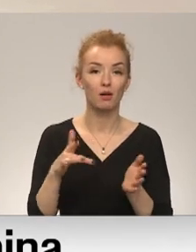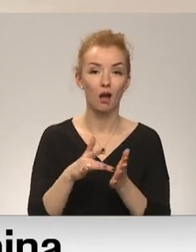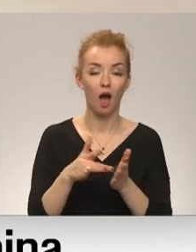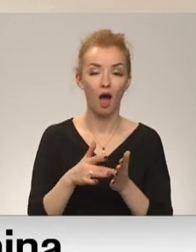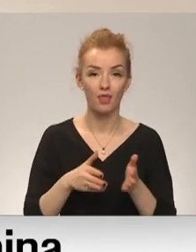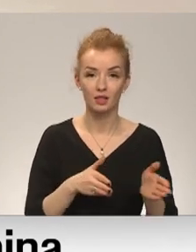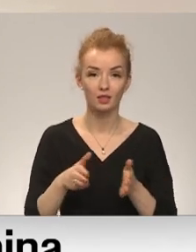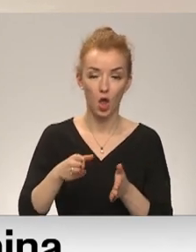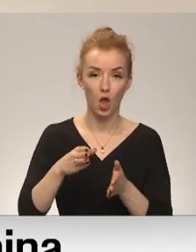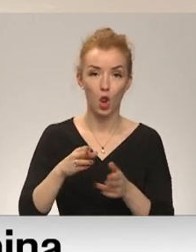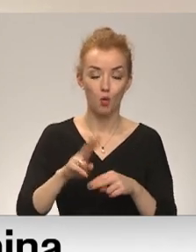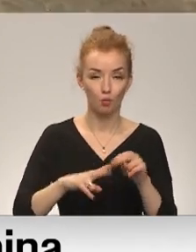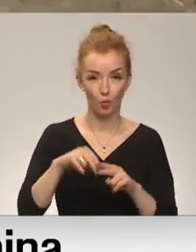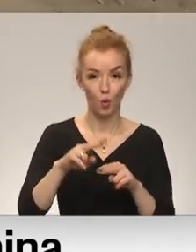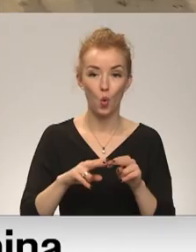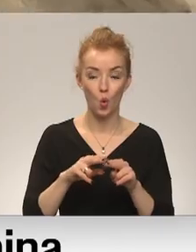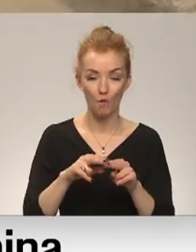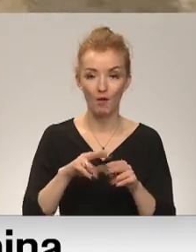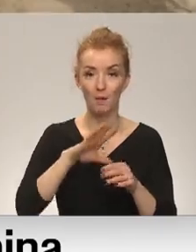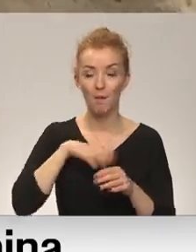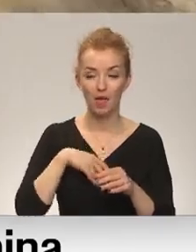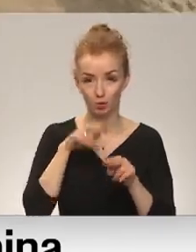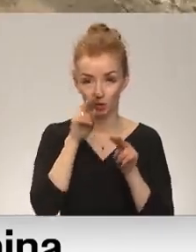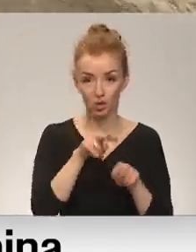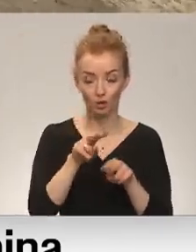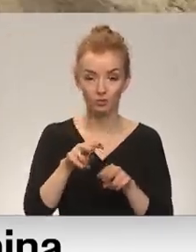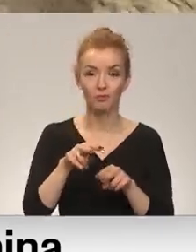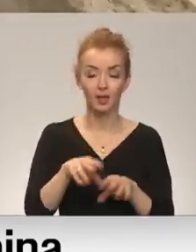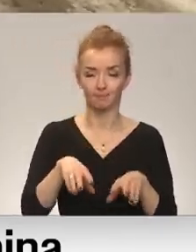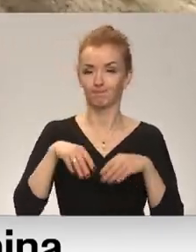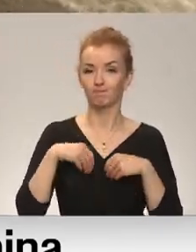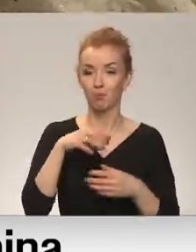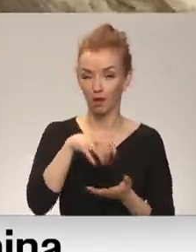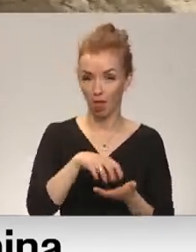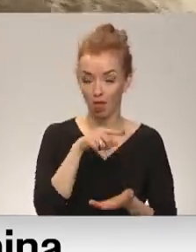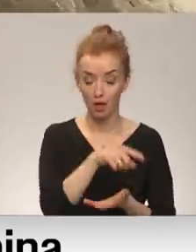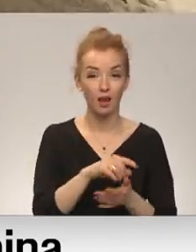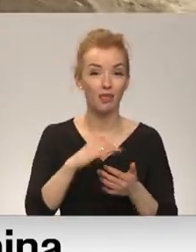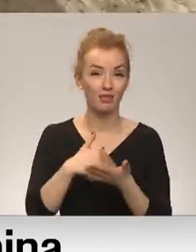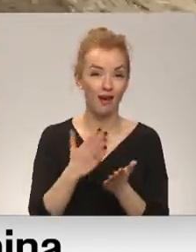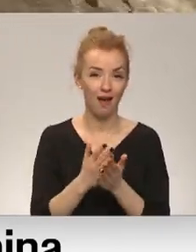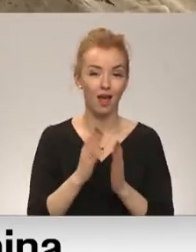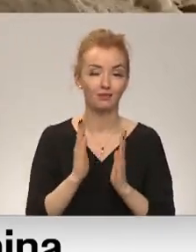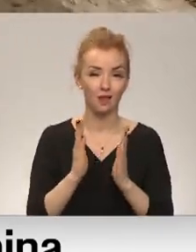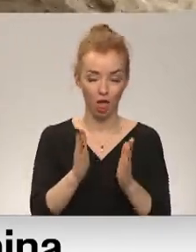ceļu būves projekta pēcuzraudzību uzņēmusies Preiļu novada dome, lai gan daļa remontēto ceļu